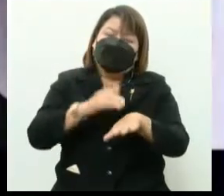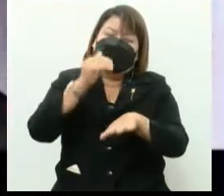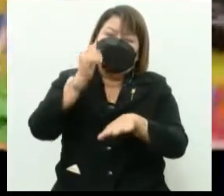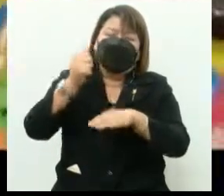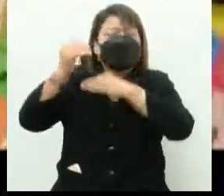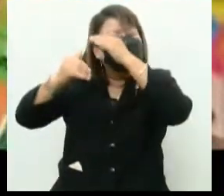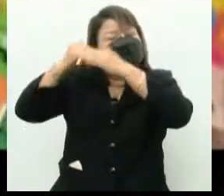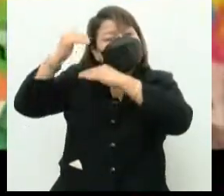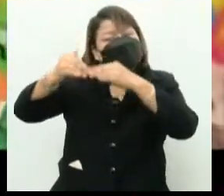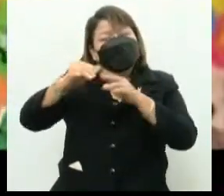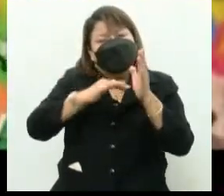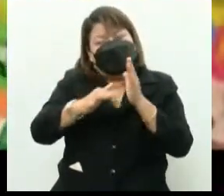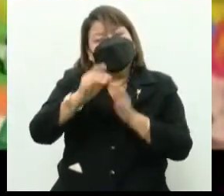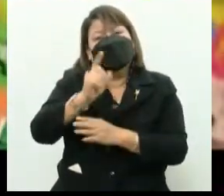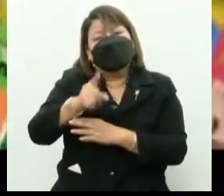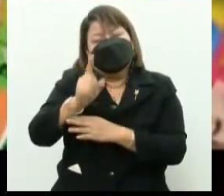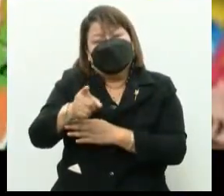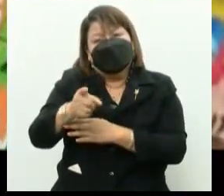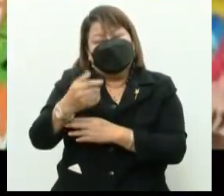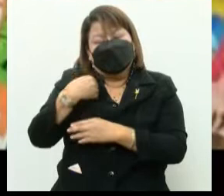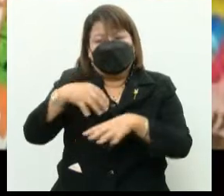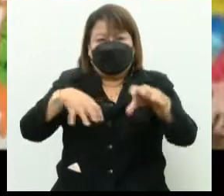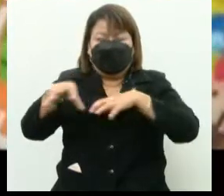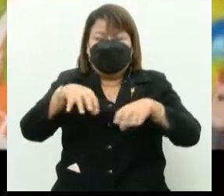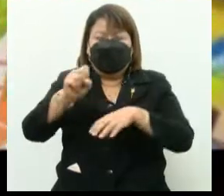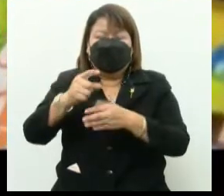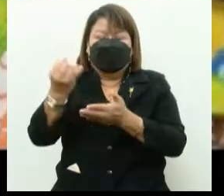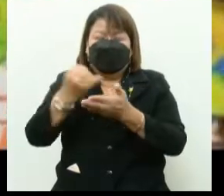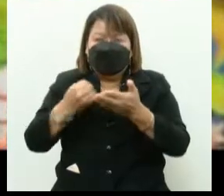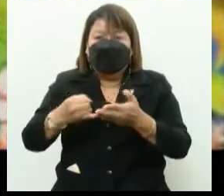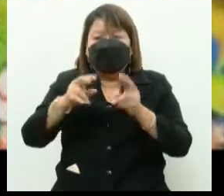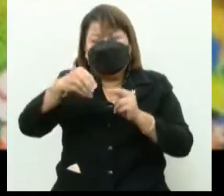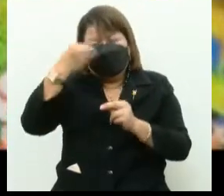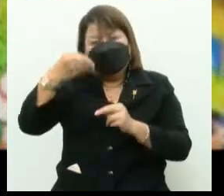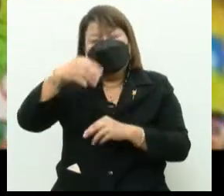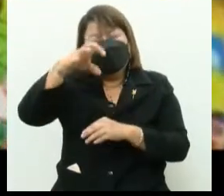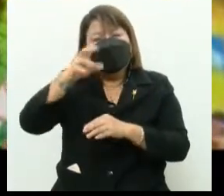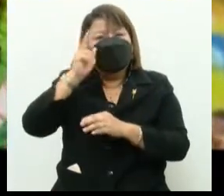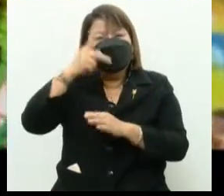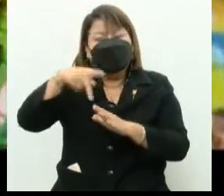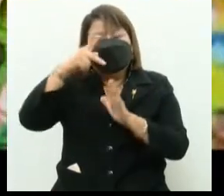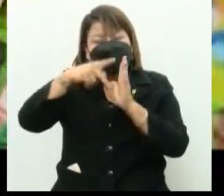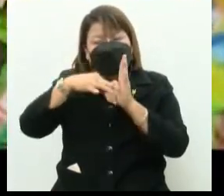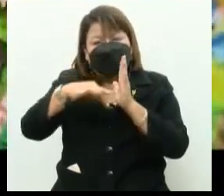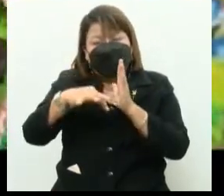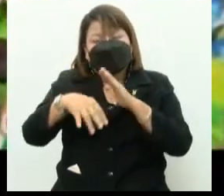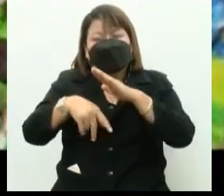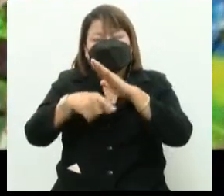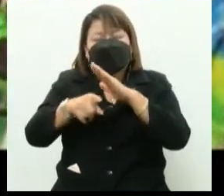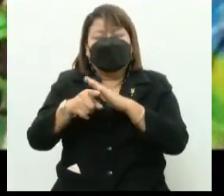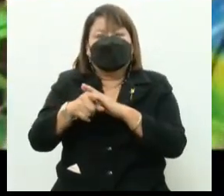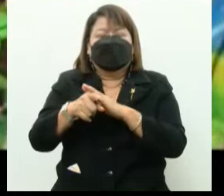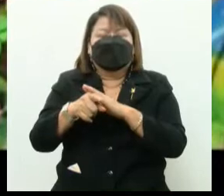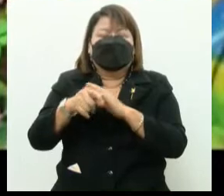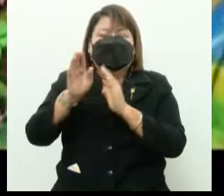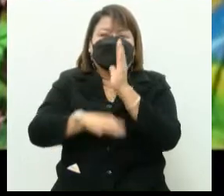การศึกษาอย่างแท้จริงโดยการจัดงานศิลปหัตถกรรมนักเรียนสำนักงานเขตพื้นที่การศึกษาประถมศึกษานครศรีธรรมรา